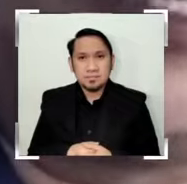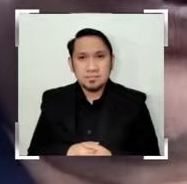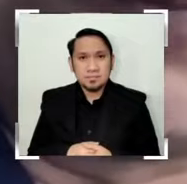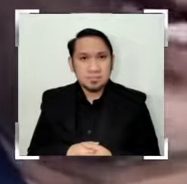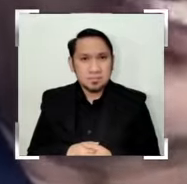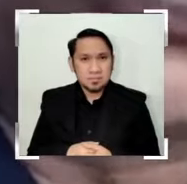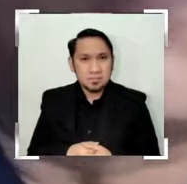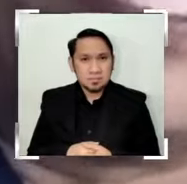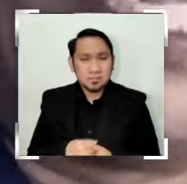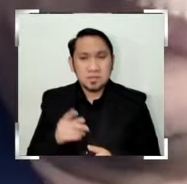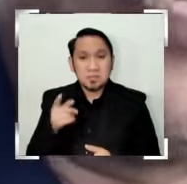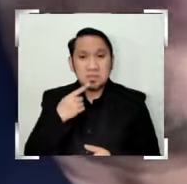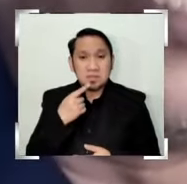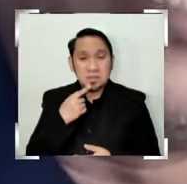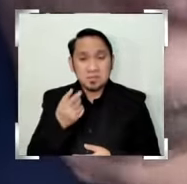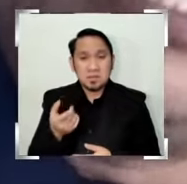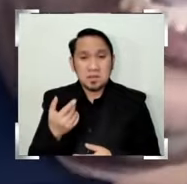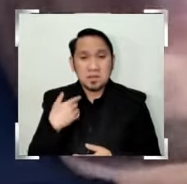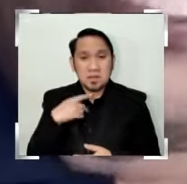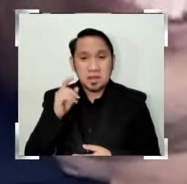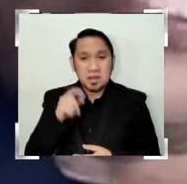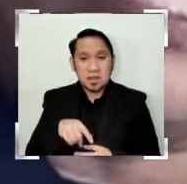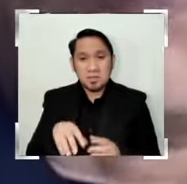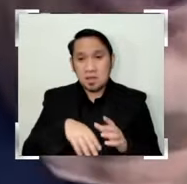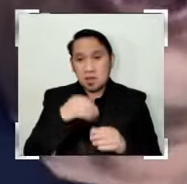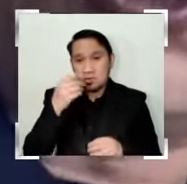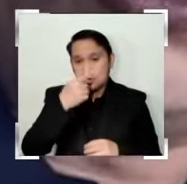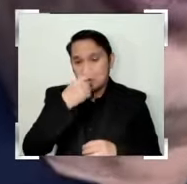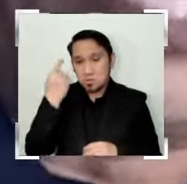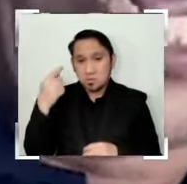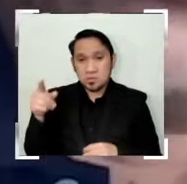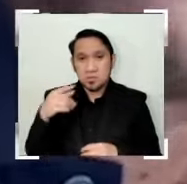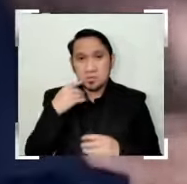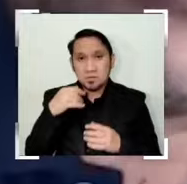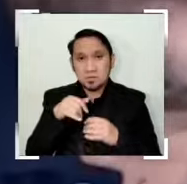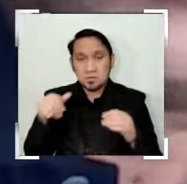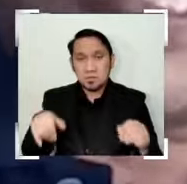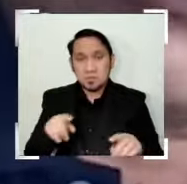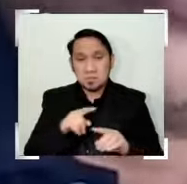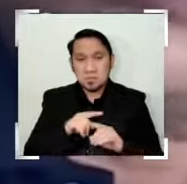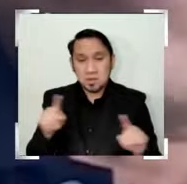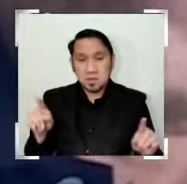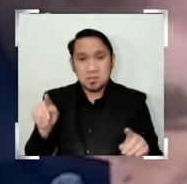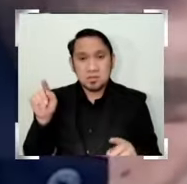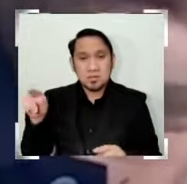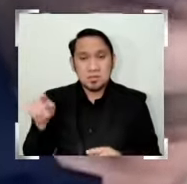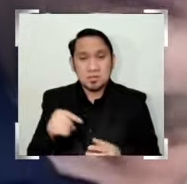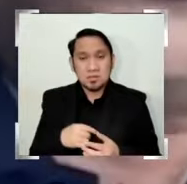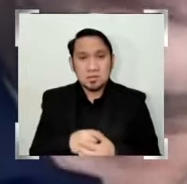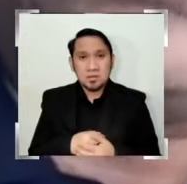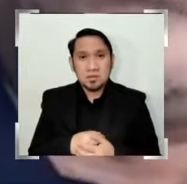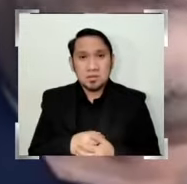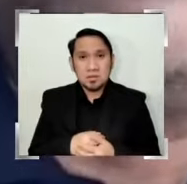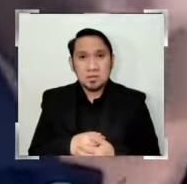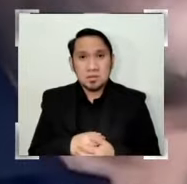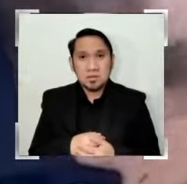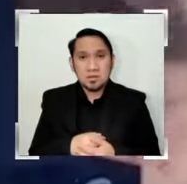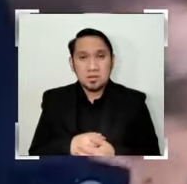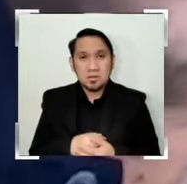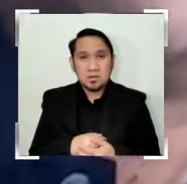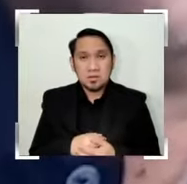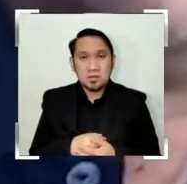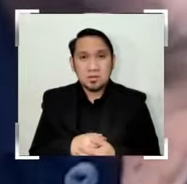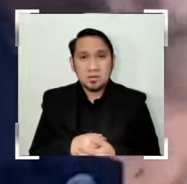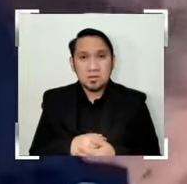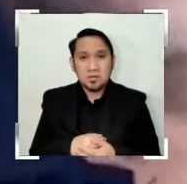kanilang teritoryo. Pero sa kaman ng ating mga pagigiting na piloto, ayon sa batas ang ginagawa natin pagpapatrolyo dito ay pasok